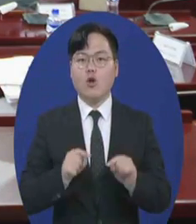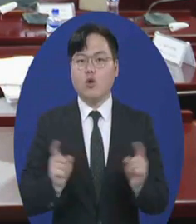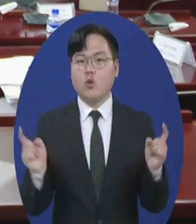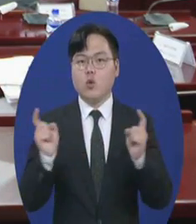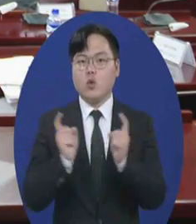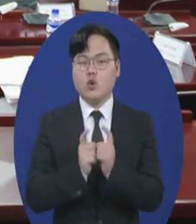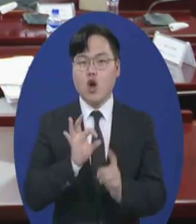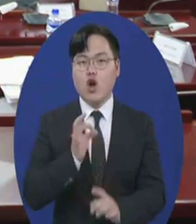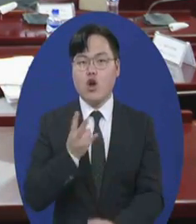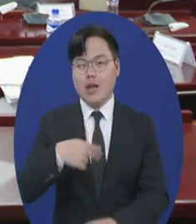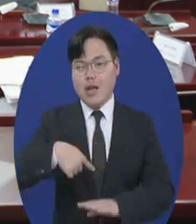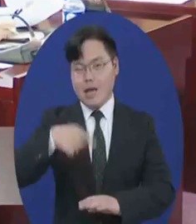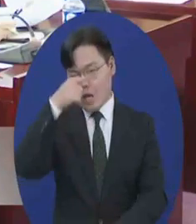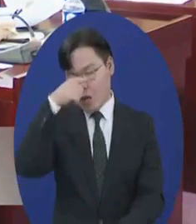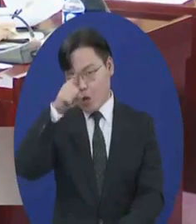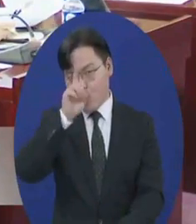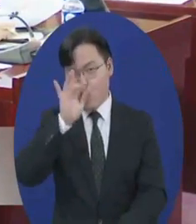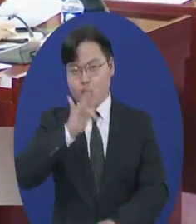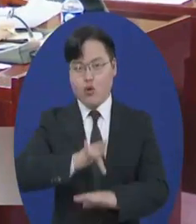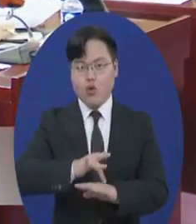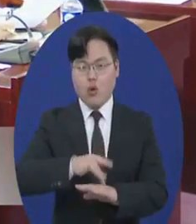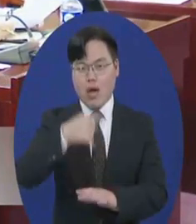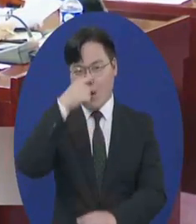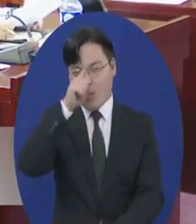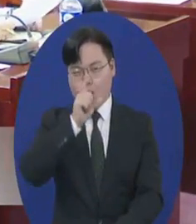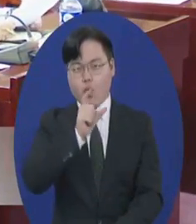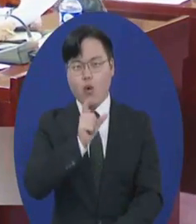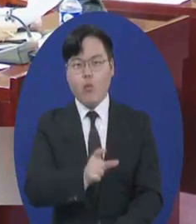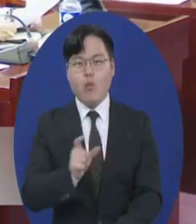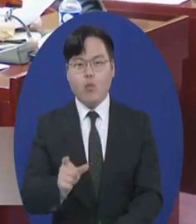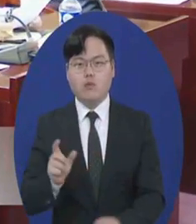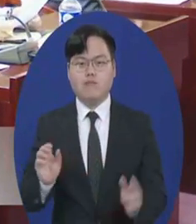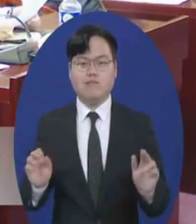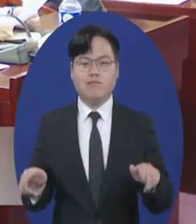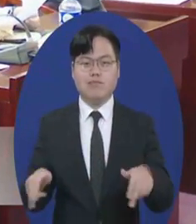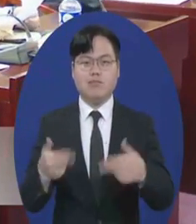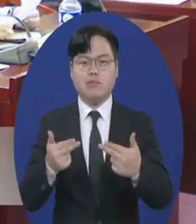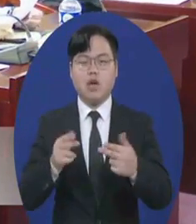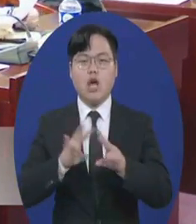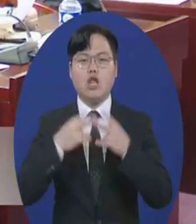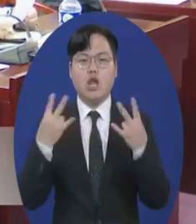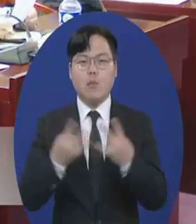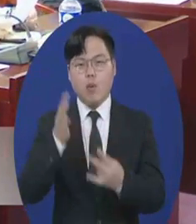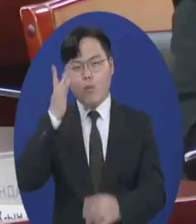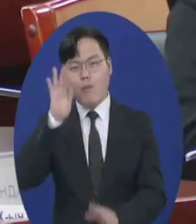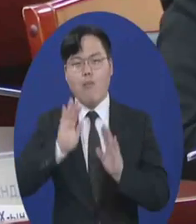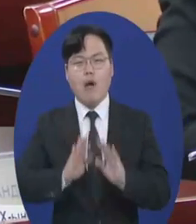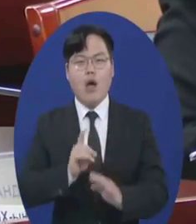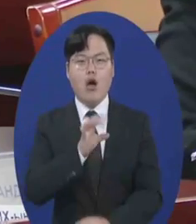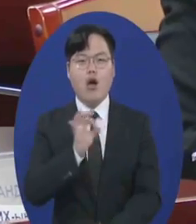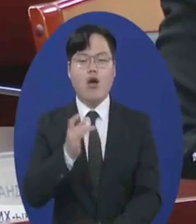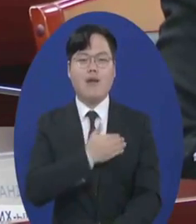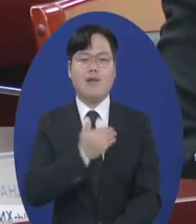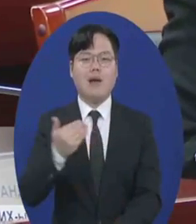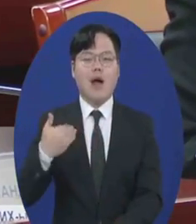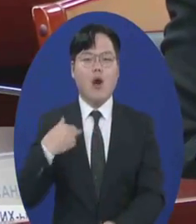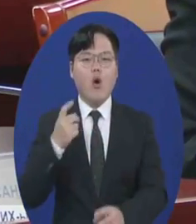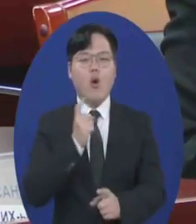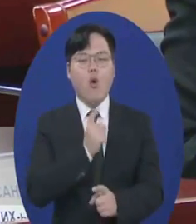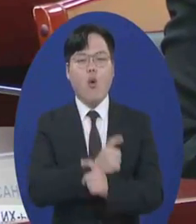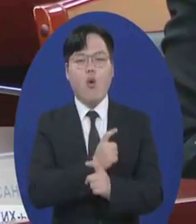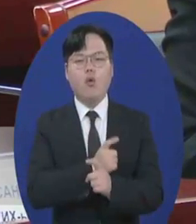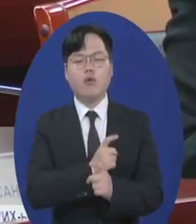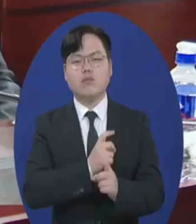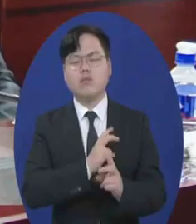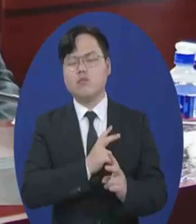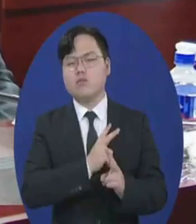Өнөөдрийн уулзалтад өрхийн эрүүл мэндийн төвийн эмч, удирдлага, төлөөллүүд цахимаар оролцож, нийгмийн бодлогын байнгын хорооны дарга нарт хуулийн хэрэгжилт газар дээрээ